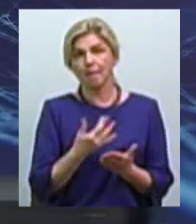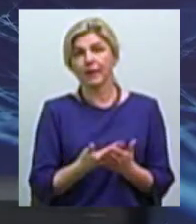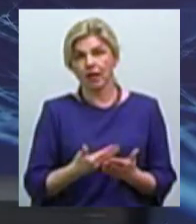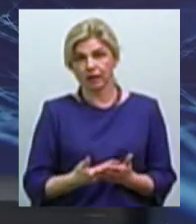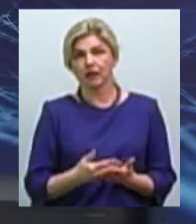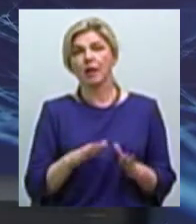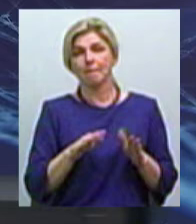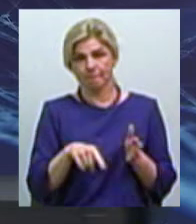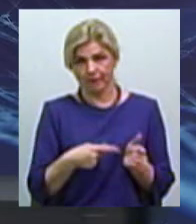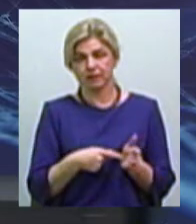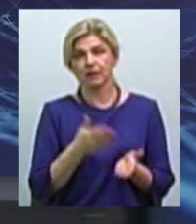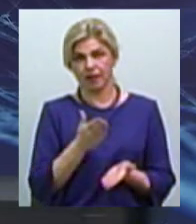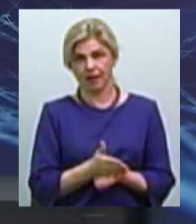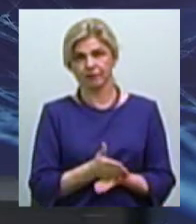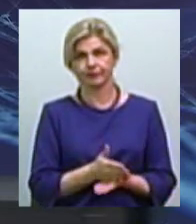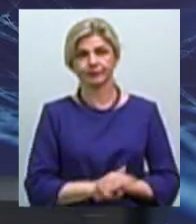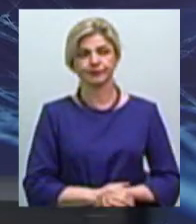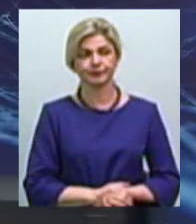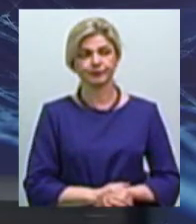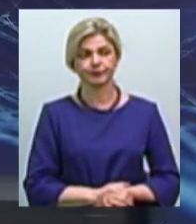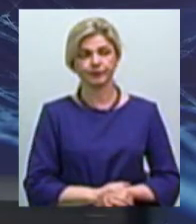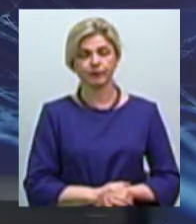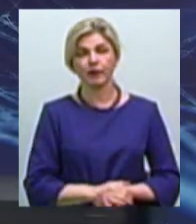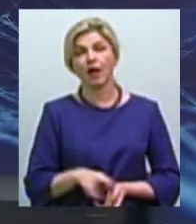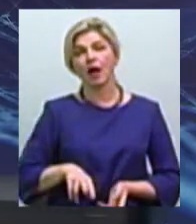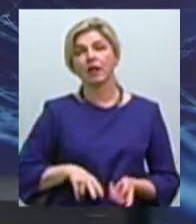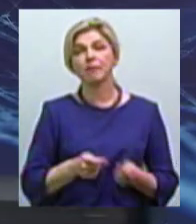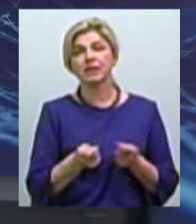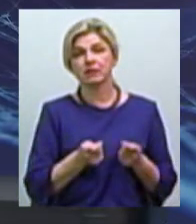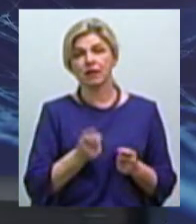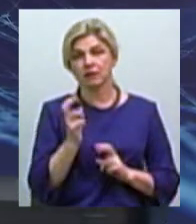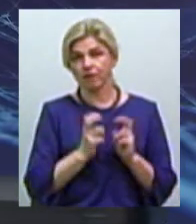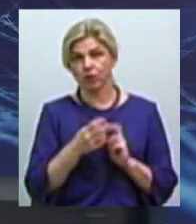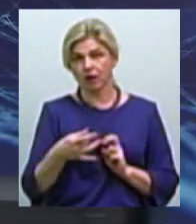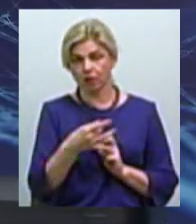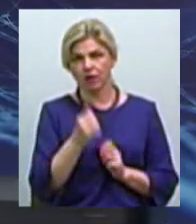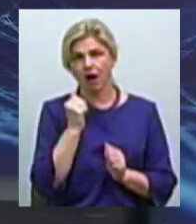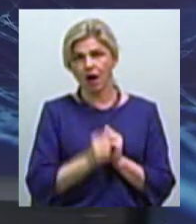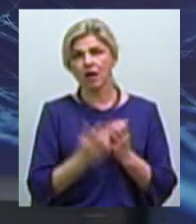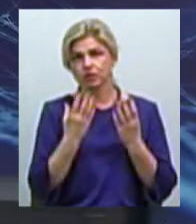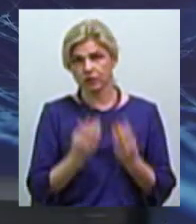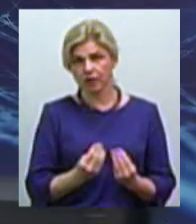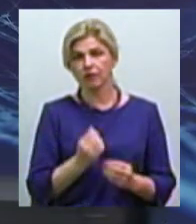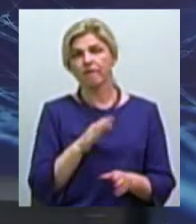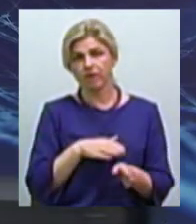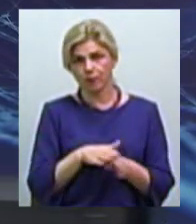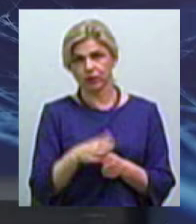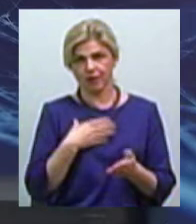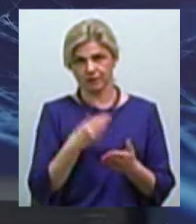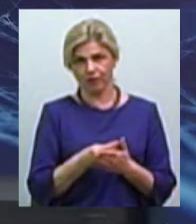є. Але адміністрація Заводського району щоденно робить свою роботу